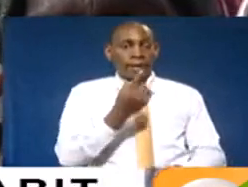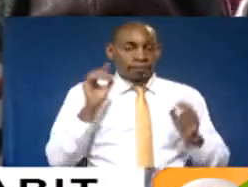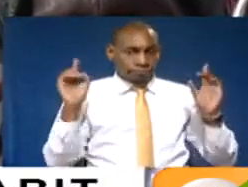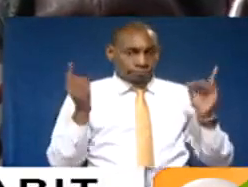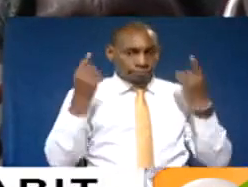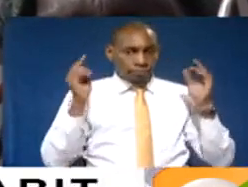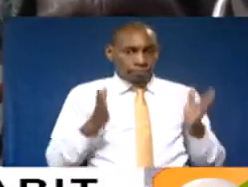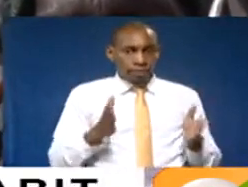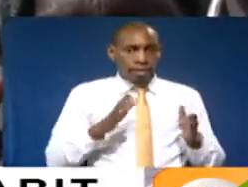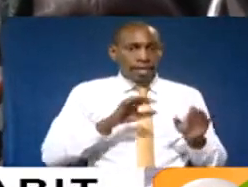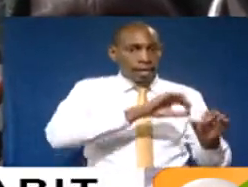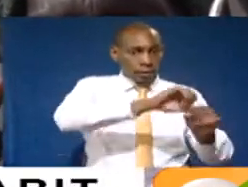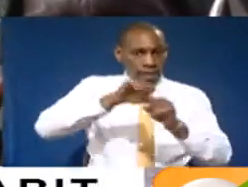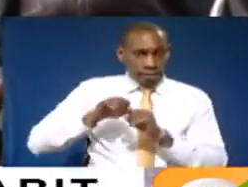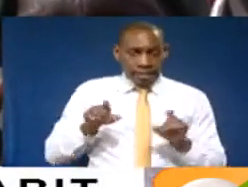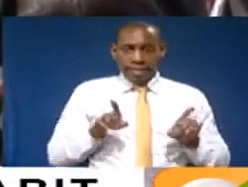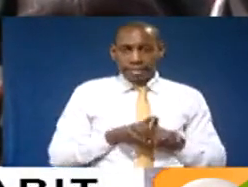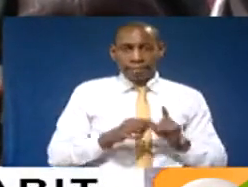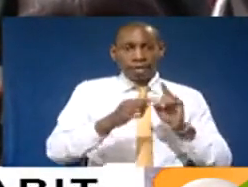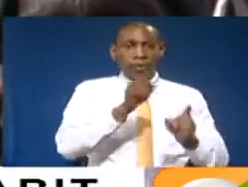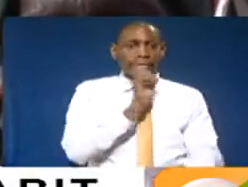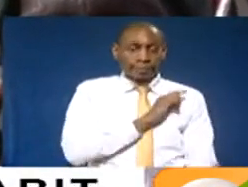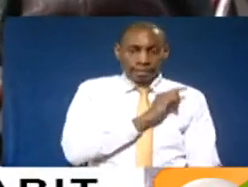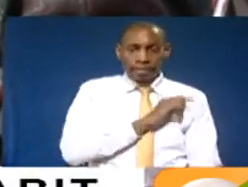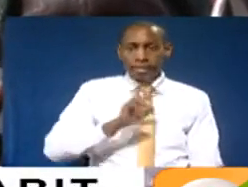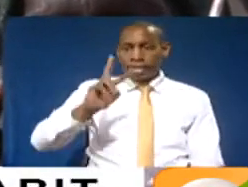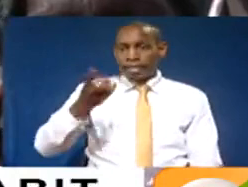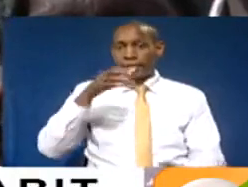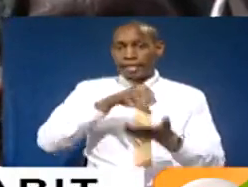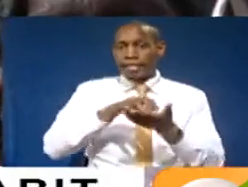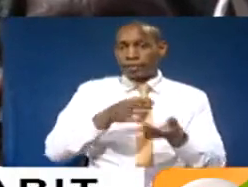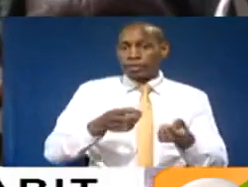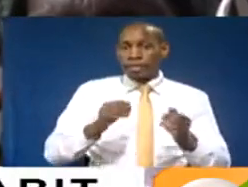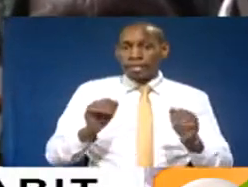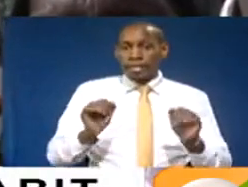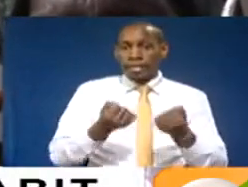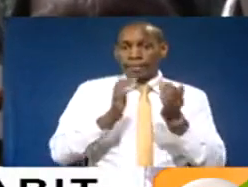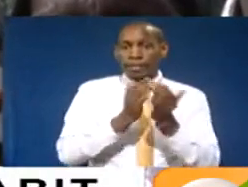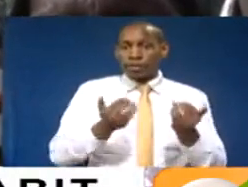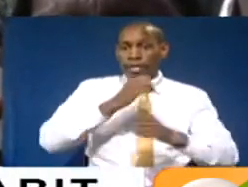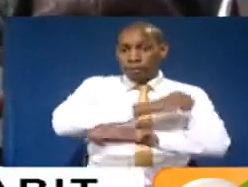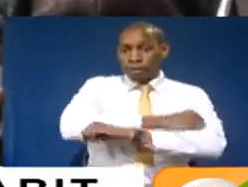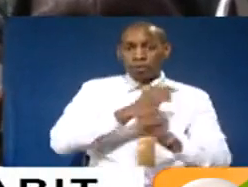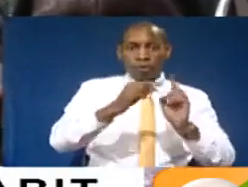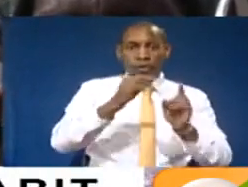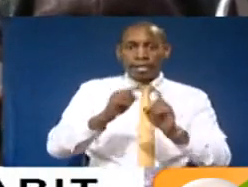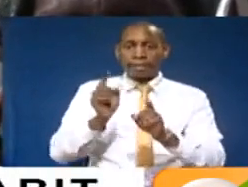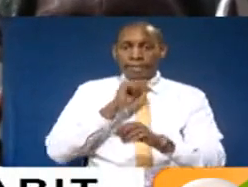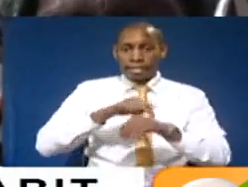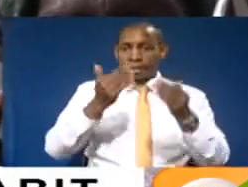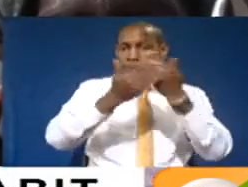mchungaji, alichukuliwa hivyo hivyo, akauliwa, ya pili katokea, watoto wa shule, wakauawa